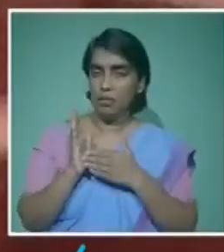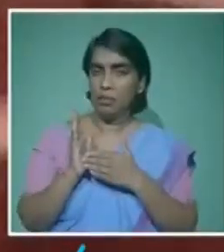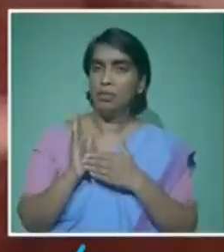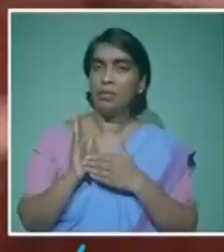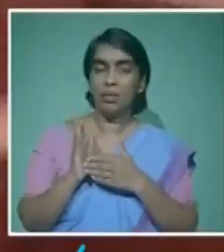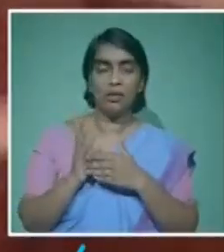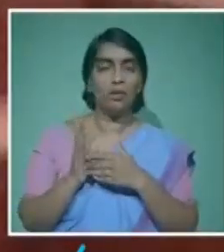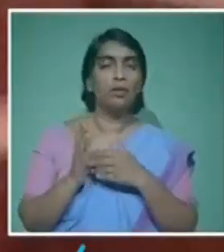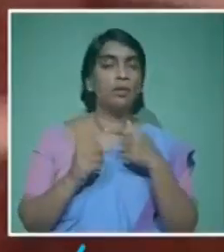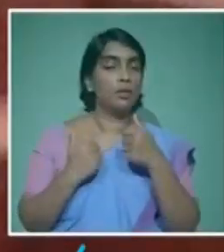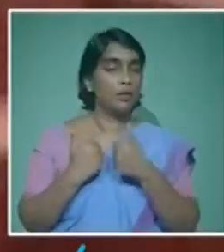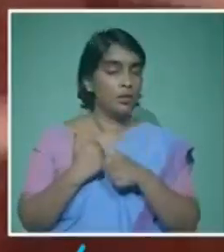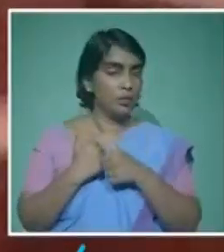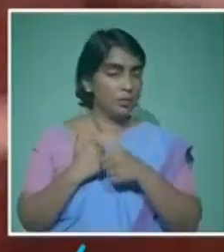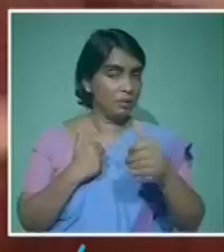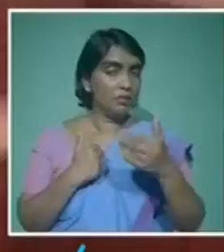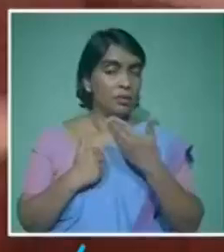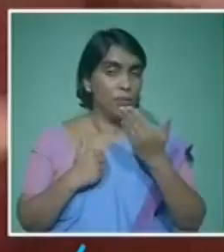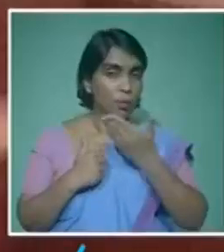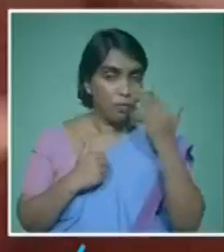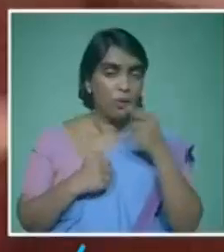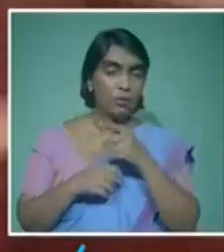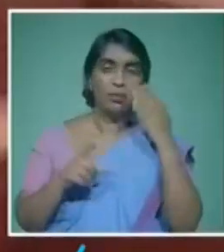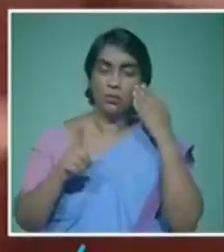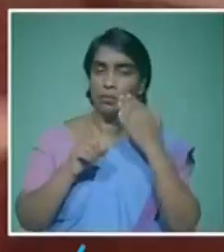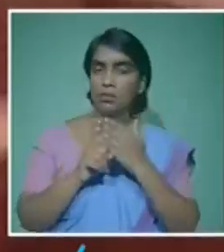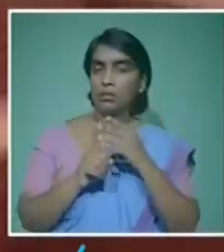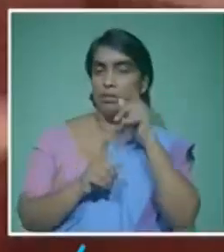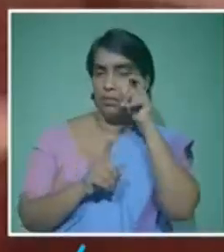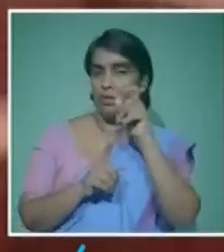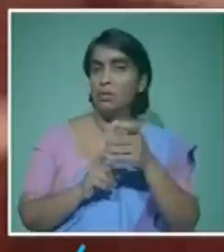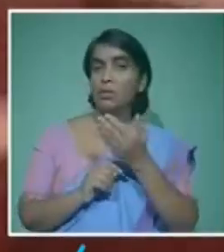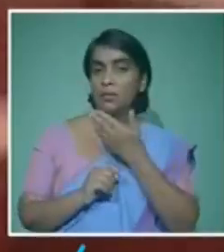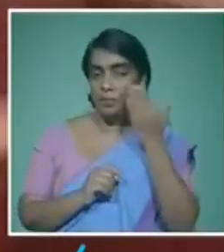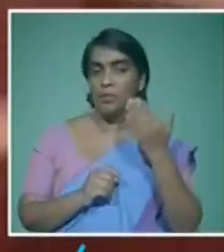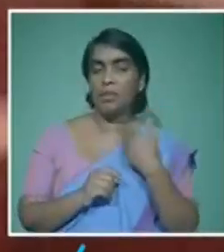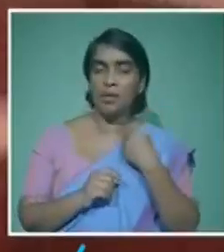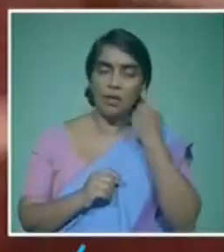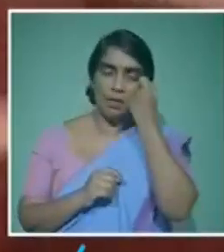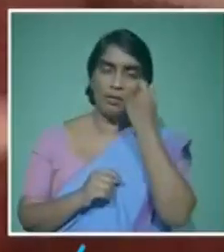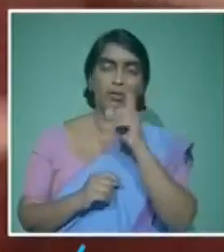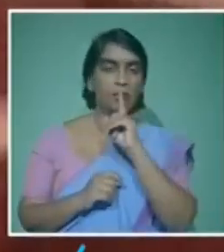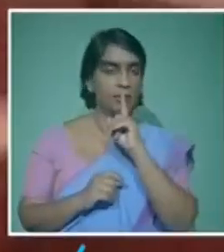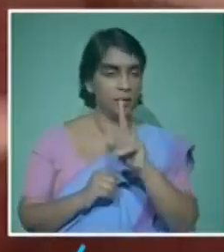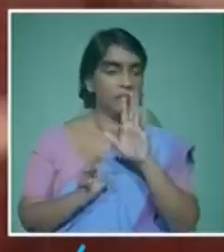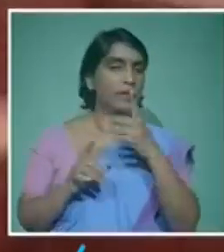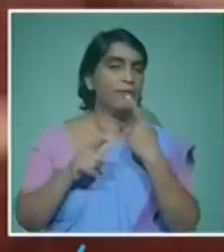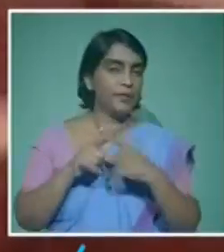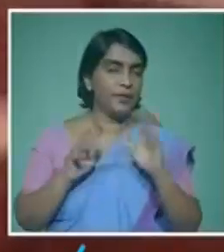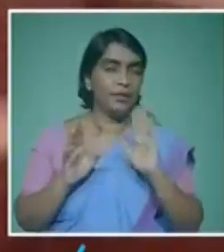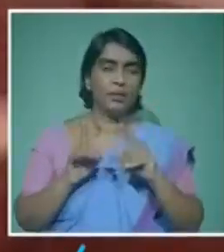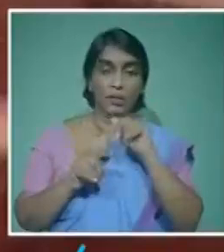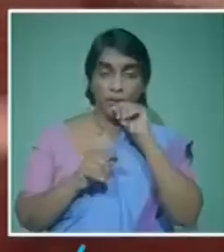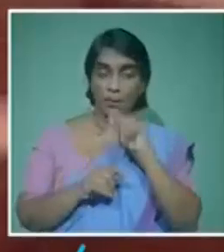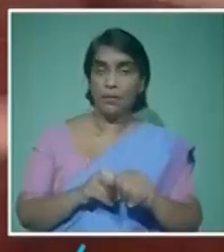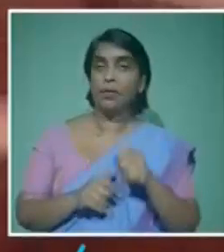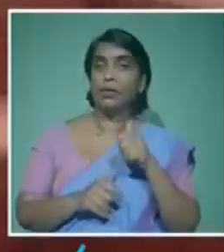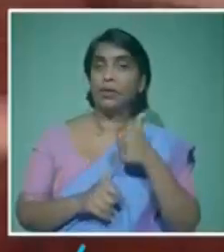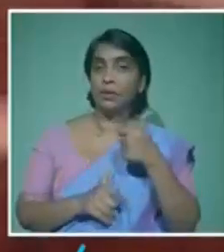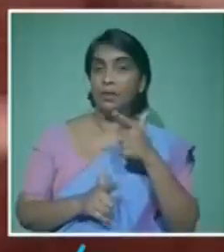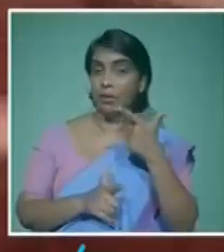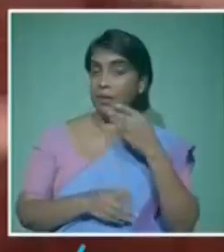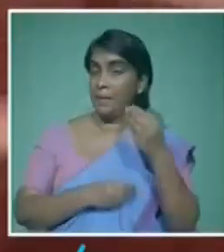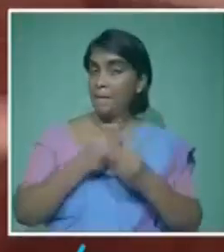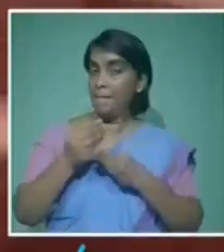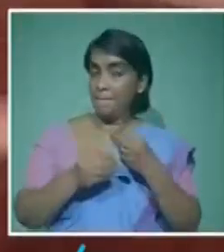கூறப்பட்டதே தவிர இவர்களிடம் எவருக்கும் அதற்கான அனுமதியை கடல் தொழில் அமைச்சு இதுவரை வழங்கவில்லை என்பதையும்